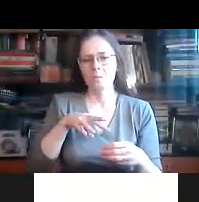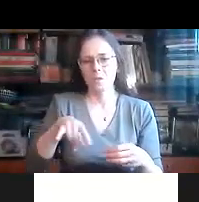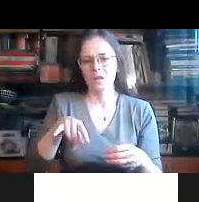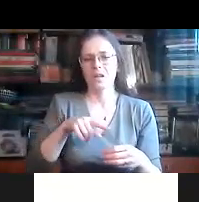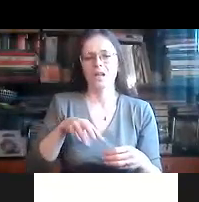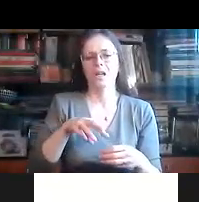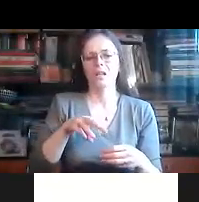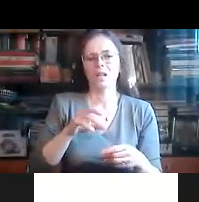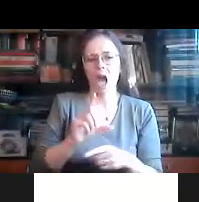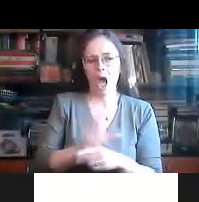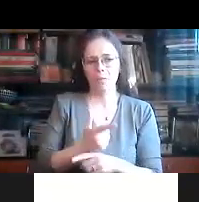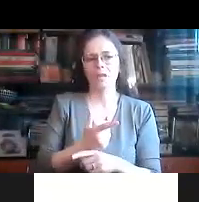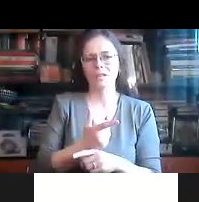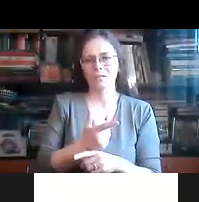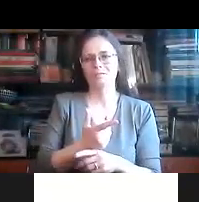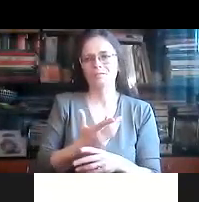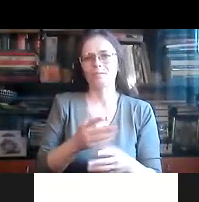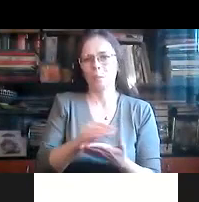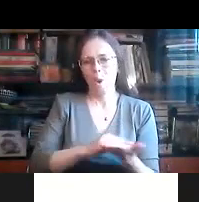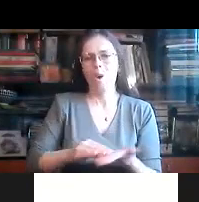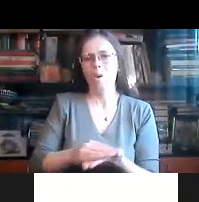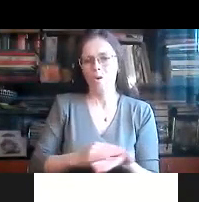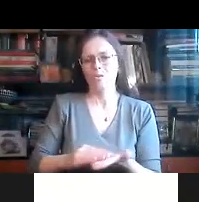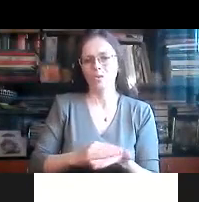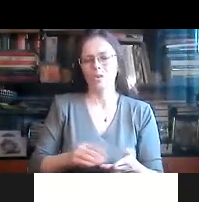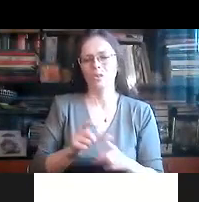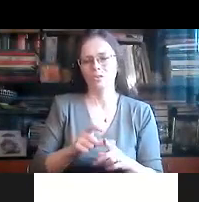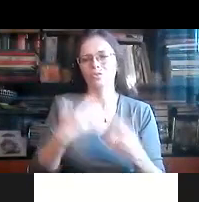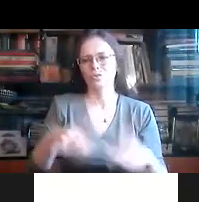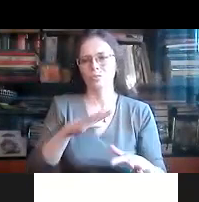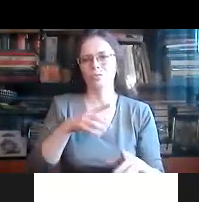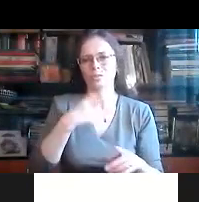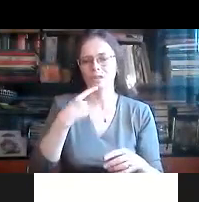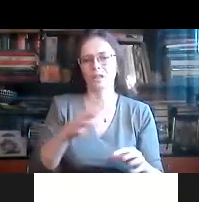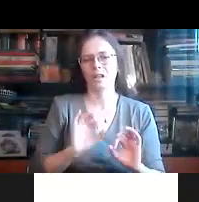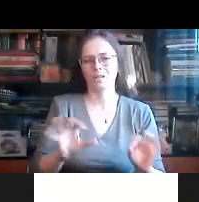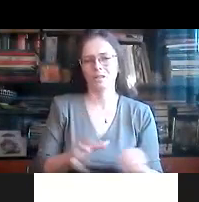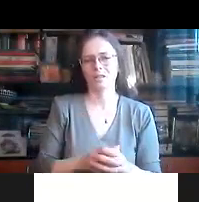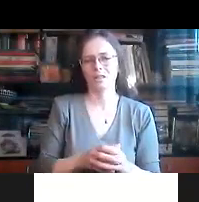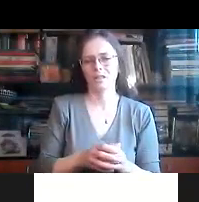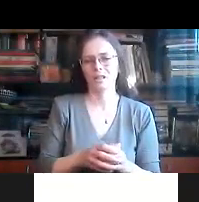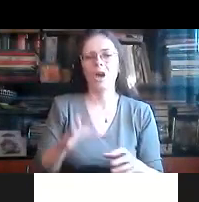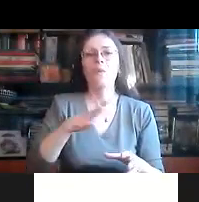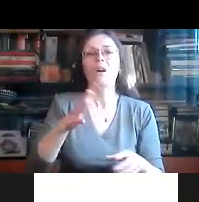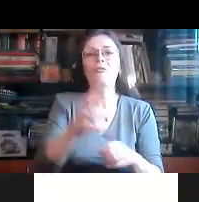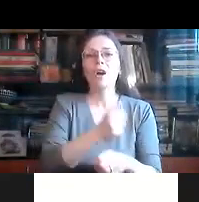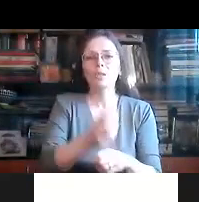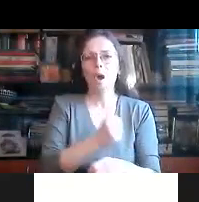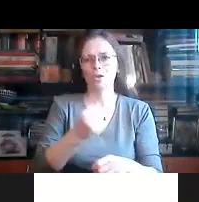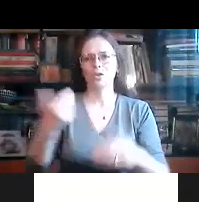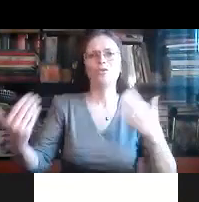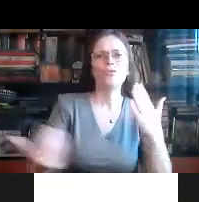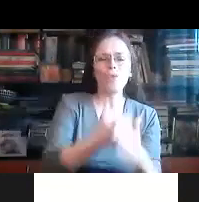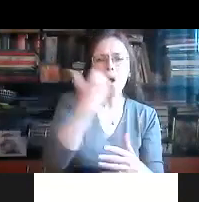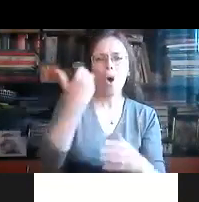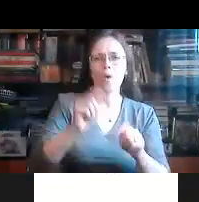опять-таки, ну, я могу просто повторить только то, что уже сказано. Огромные возможности, новые возможности открываются вот благодаря